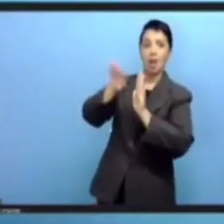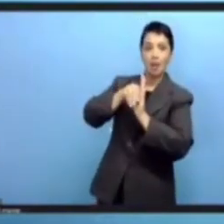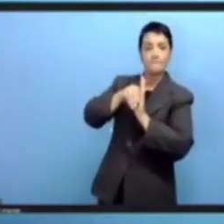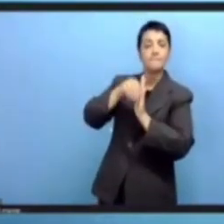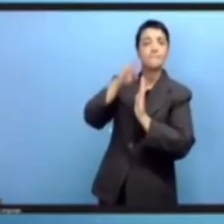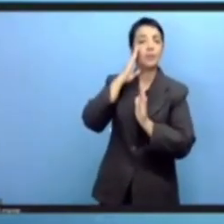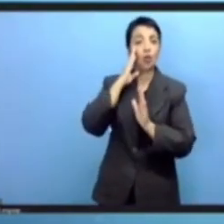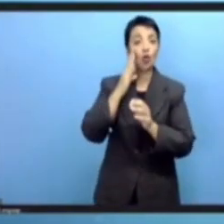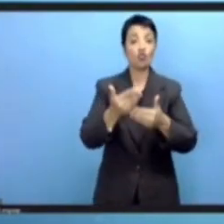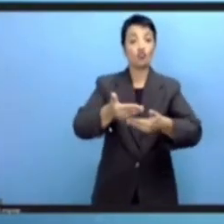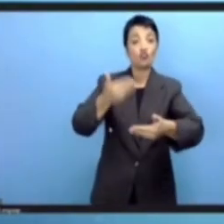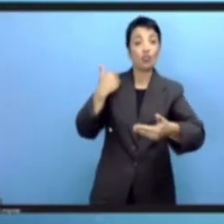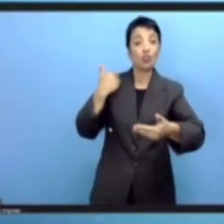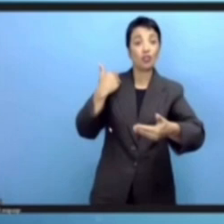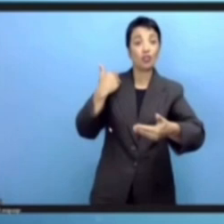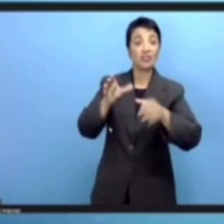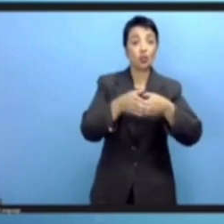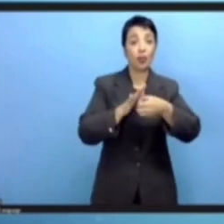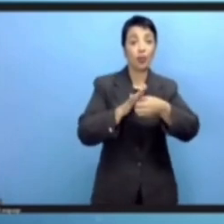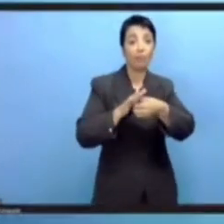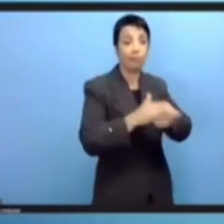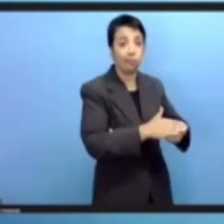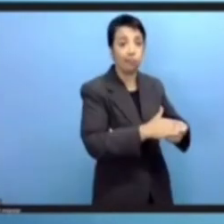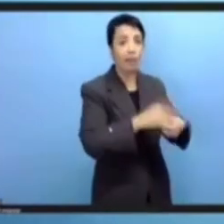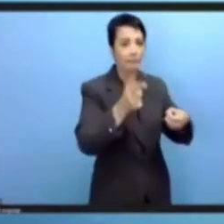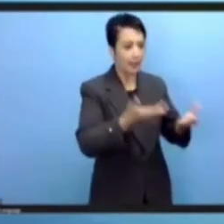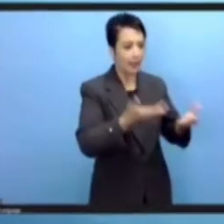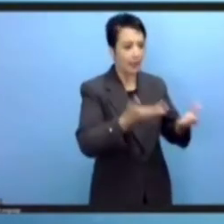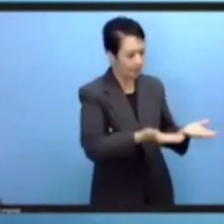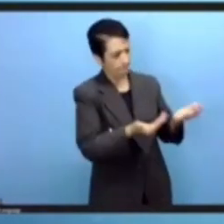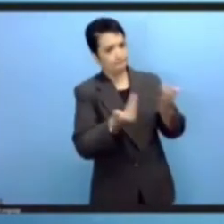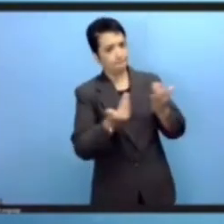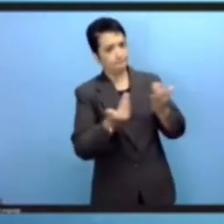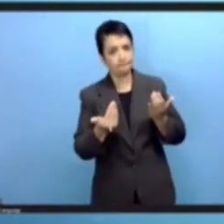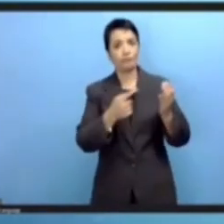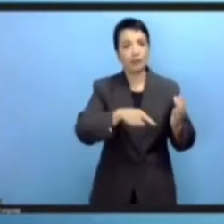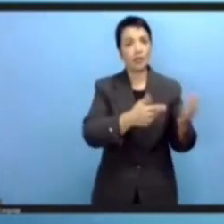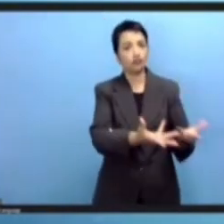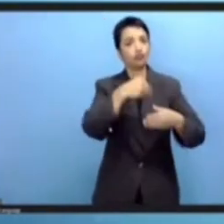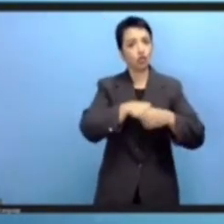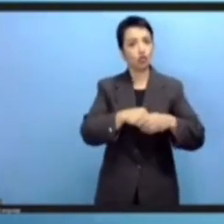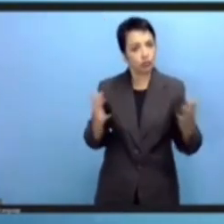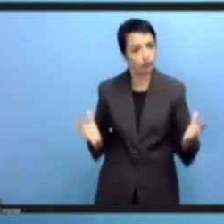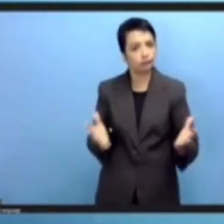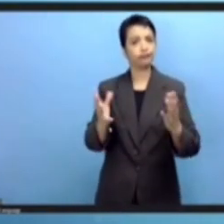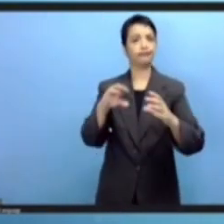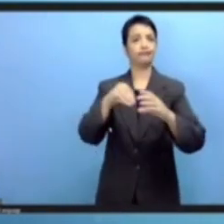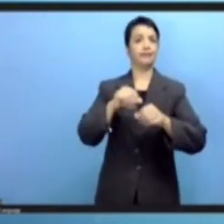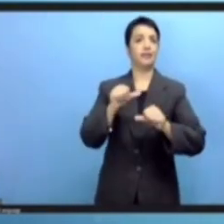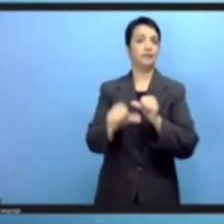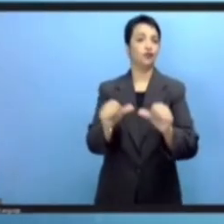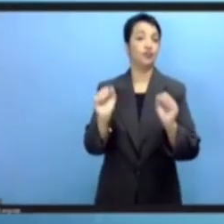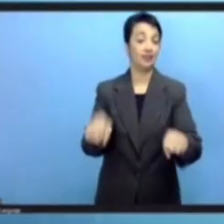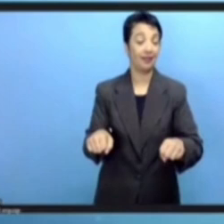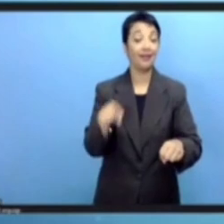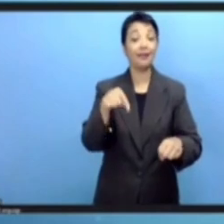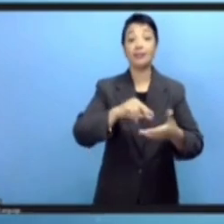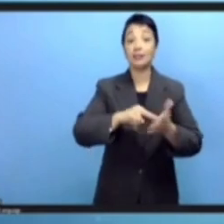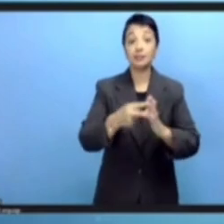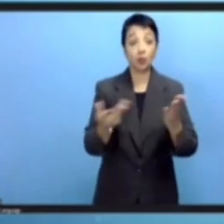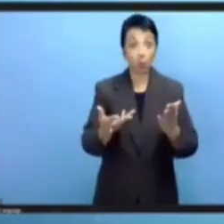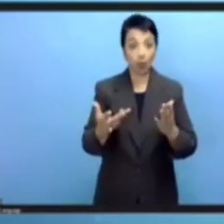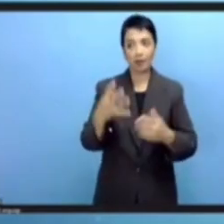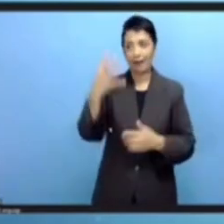travers des mesures proactives en propulsant et donnant une plateforme et une voix aux